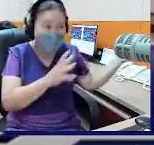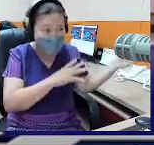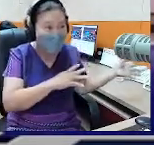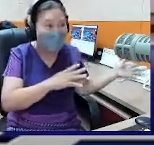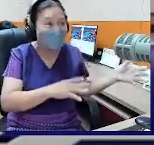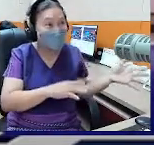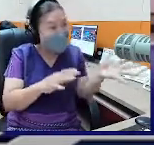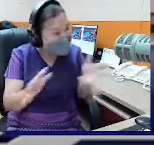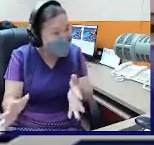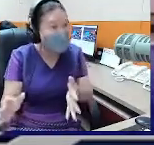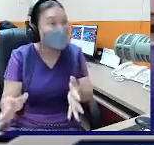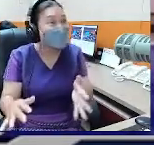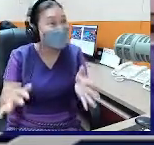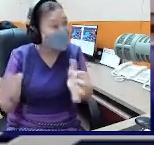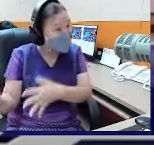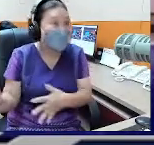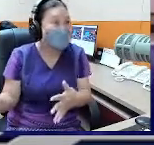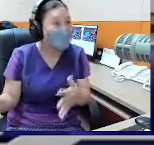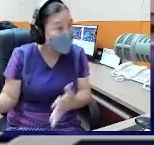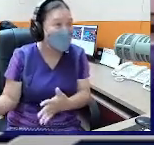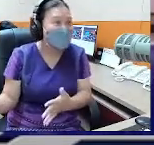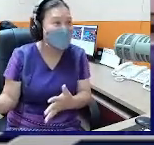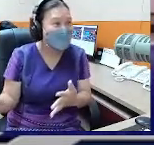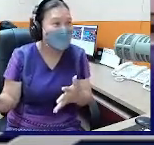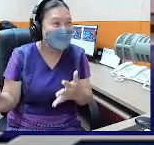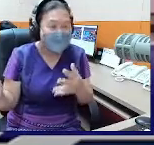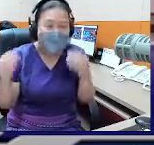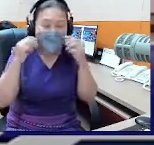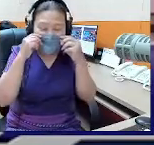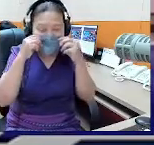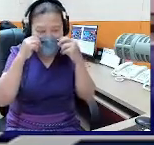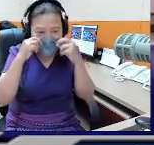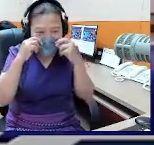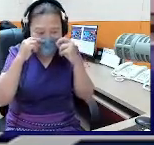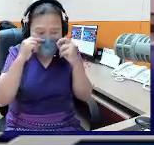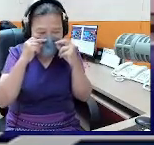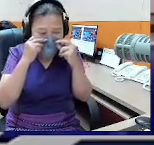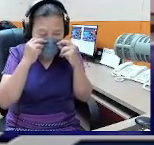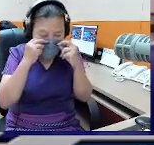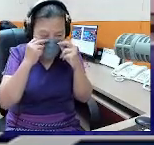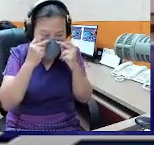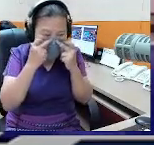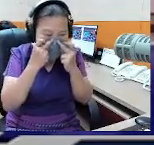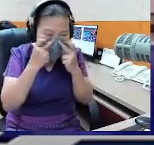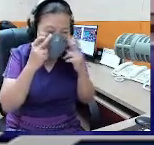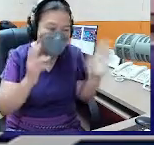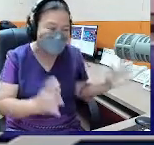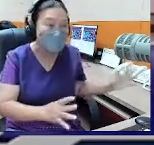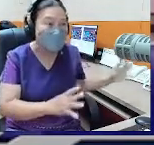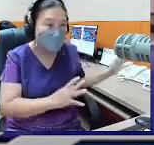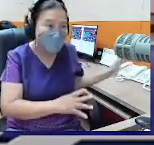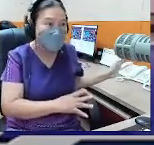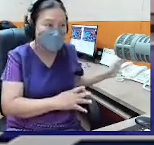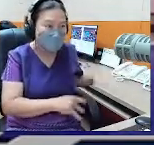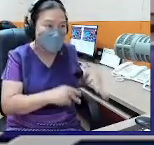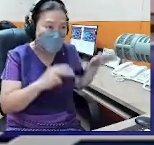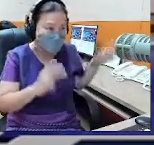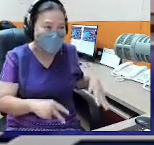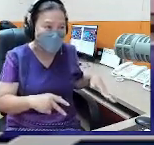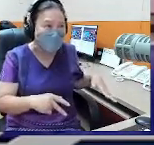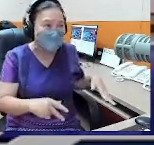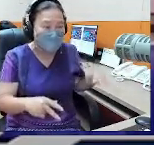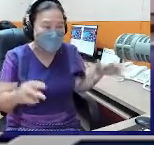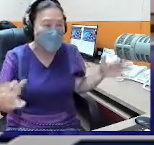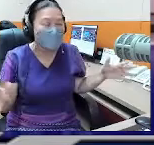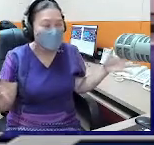ไปฝึกงานที่อื่นด้านในเราก็มีให้ฝึกงานไว้พร้อมเลย ใช่ค่ะ ค่ะดิฉันเนี่ยพอพูดถึงเรื่องนี้ดิฉันประทับใจตอนที่เราเปิดอาคารสำนักงานหลัง